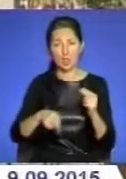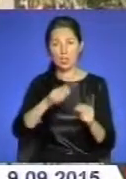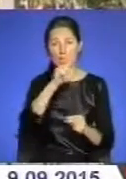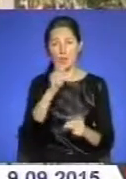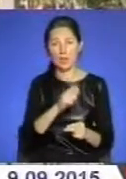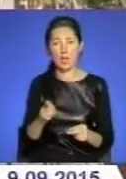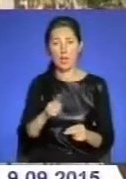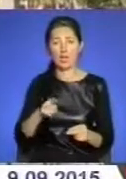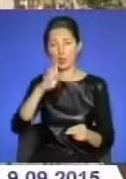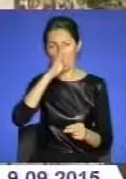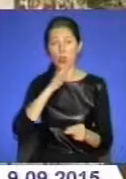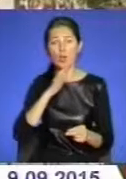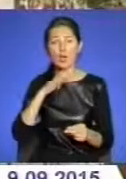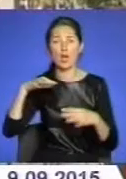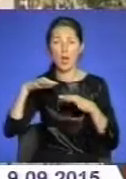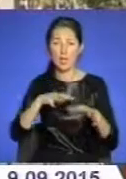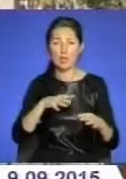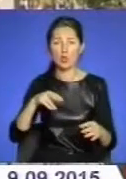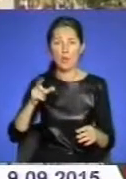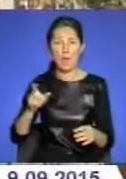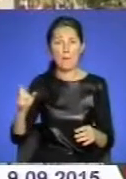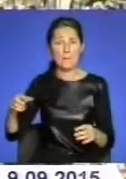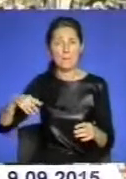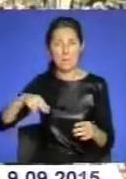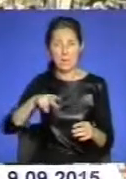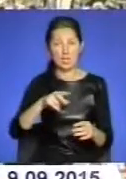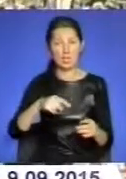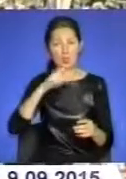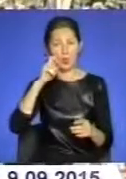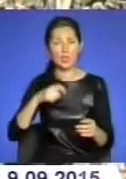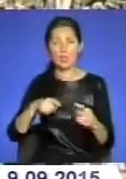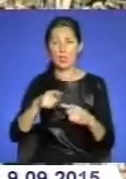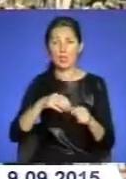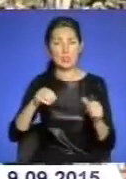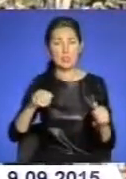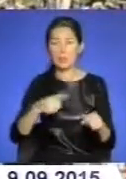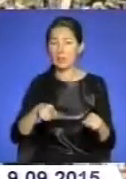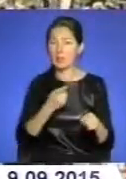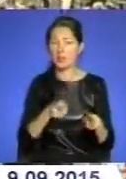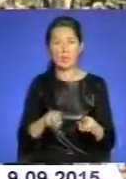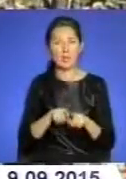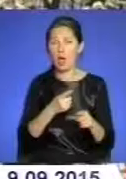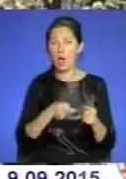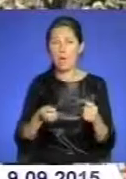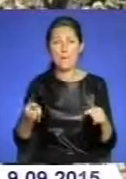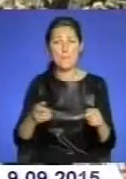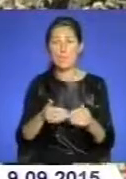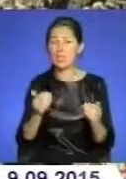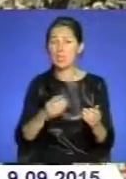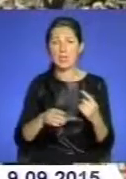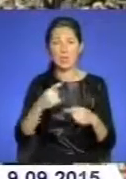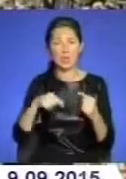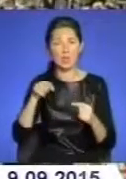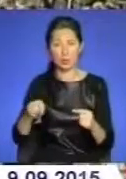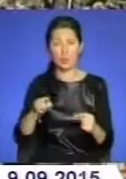з української землі і більше сюди не повертались. Та жертва, яку принесли ваші товариші по